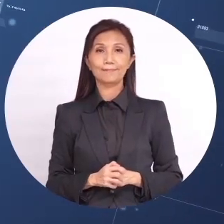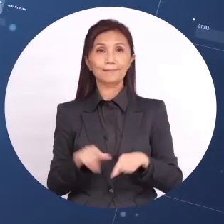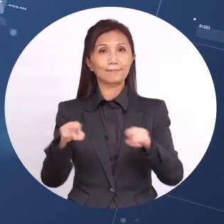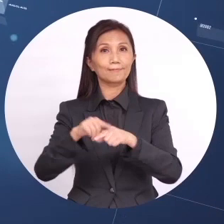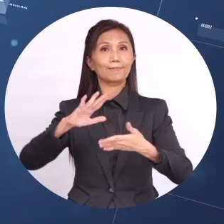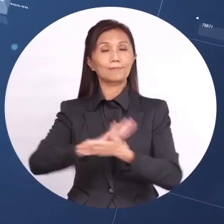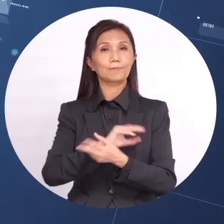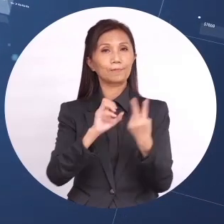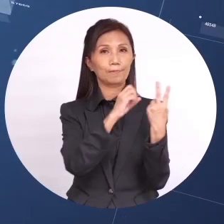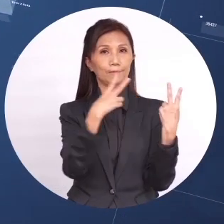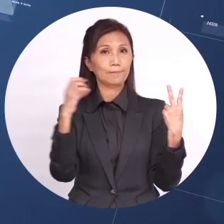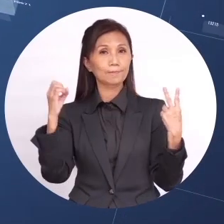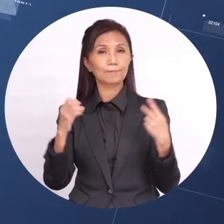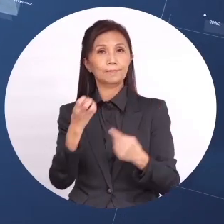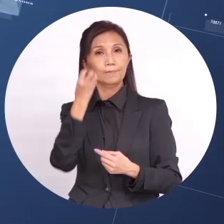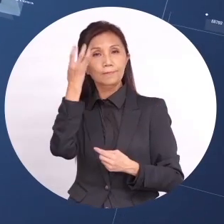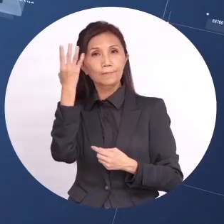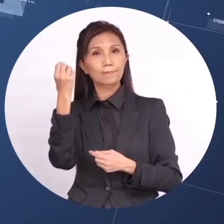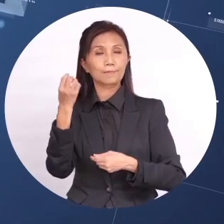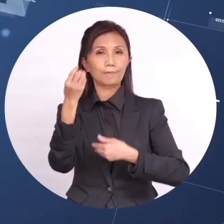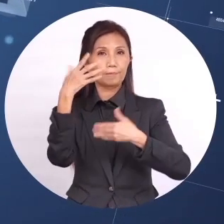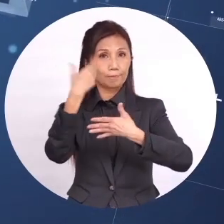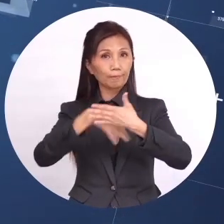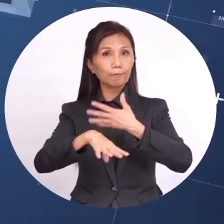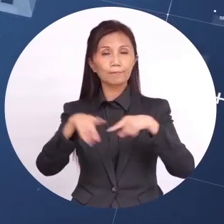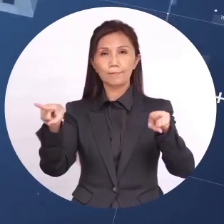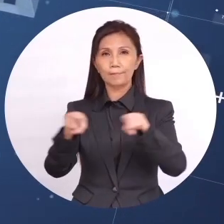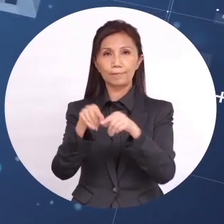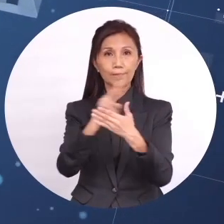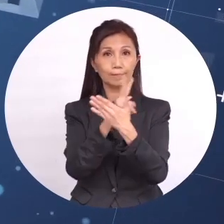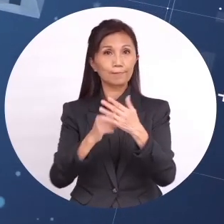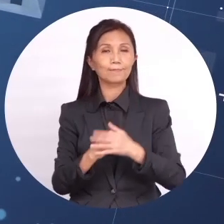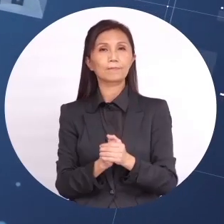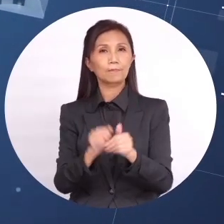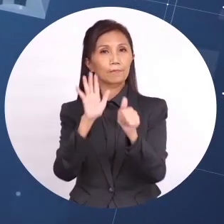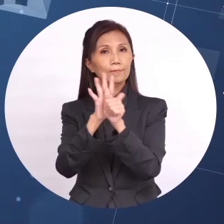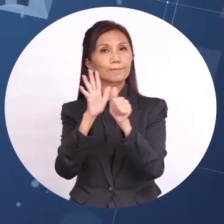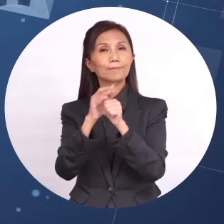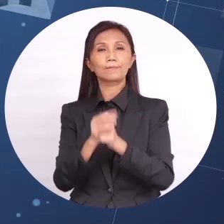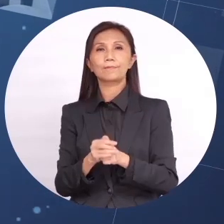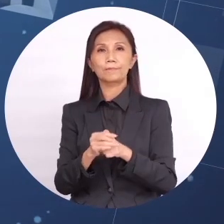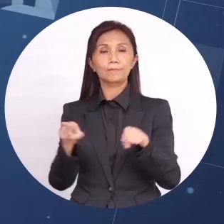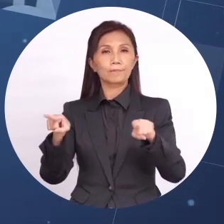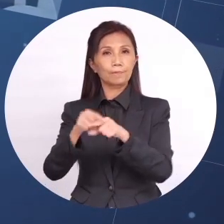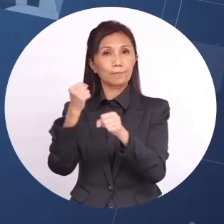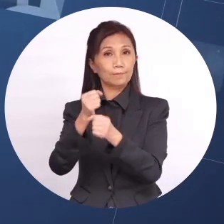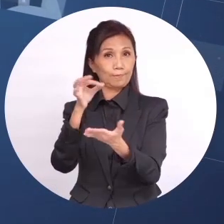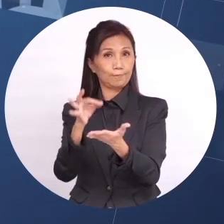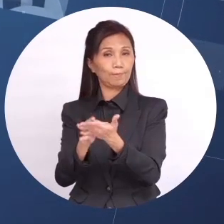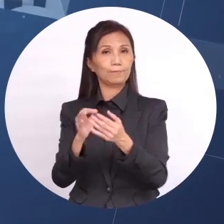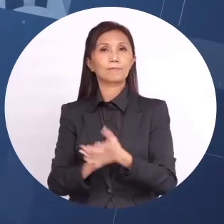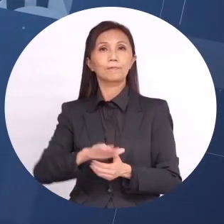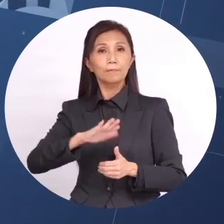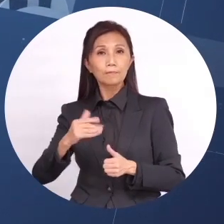同年，2020年歧视法例杂项修订条例生效，保障了在共同工作场所工